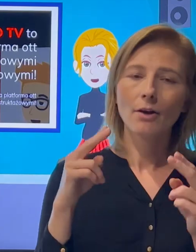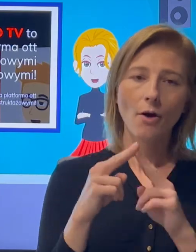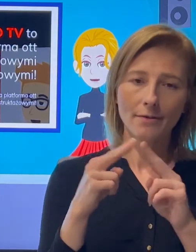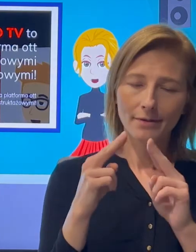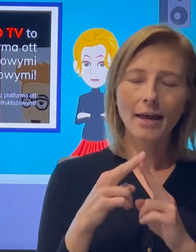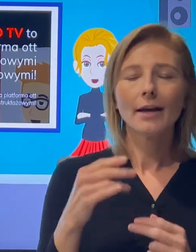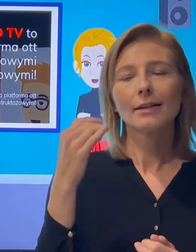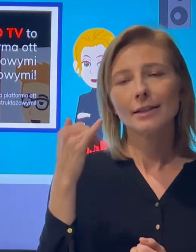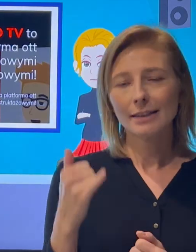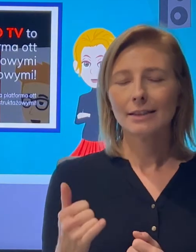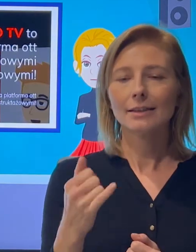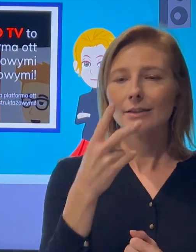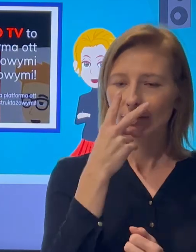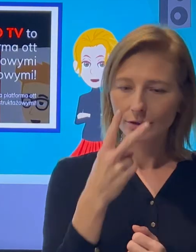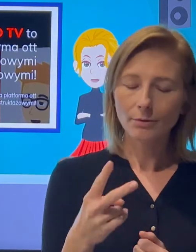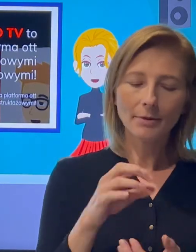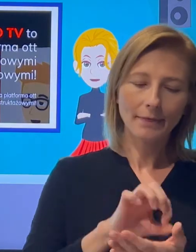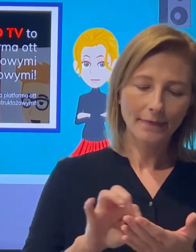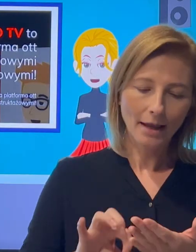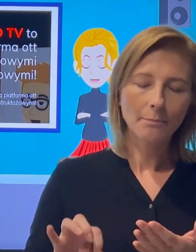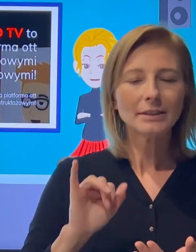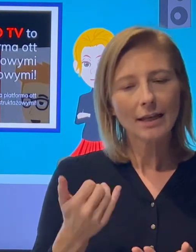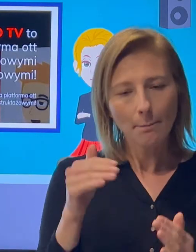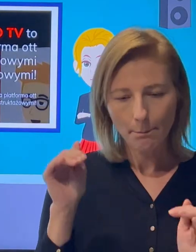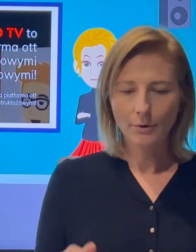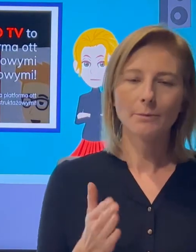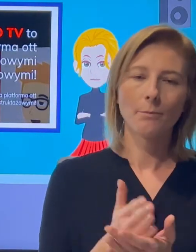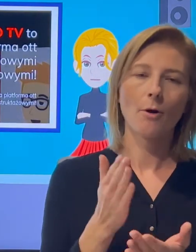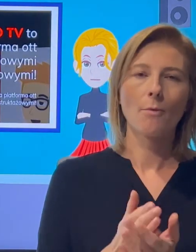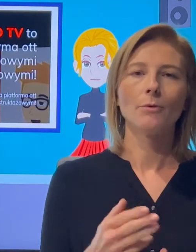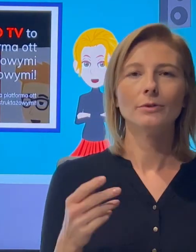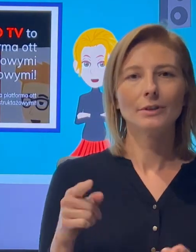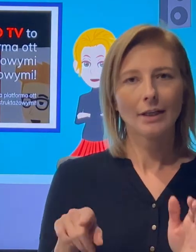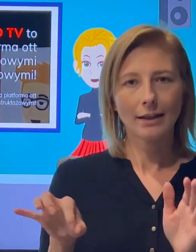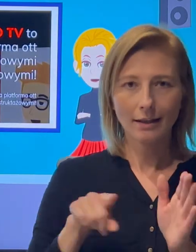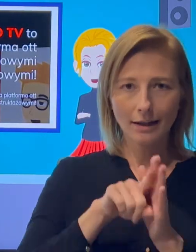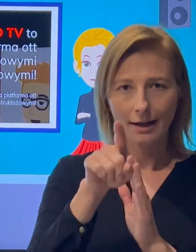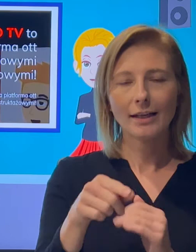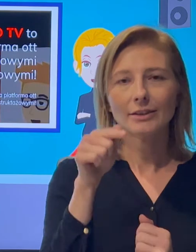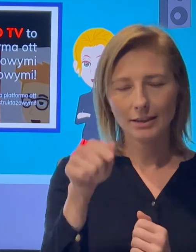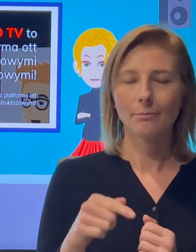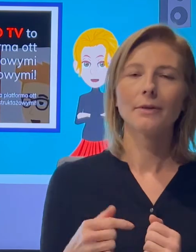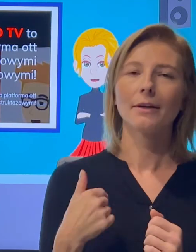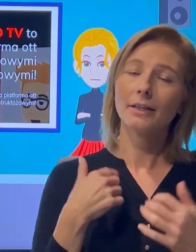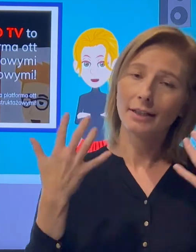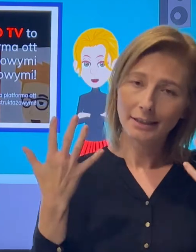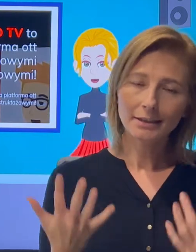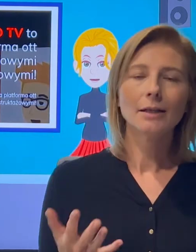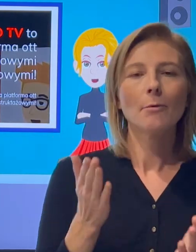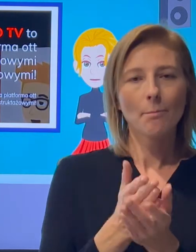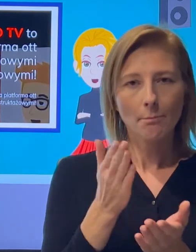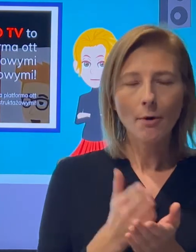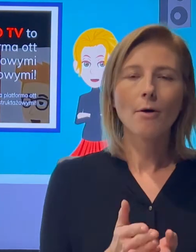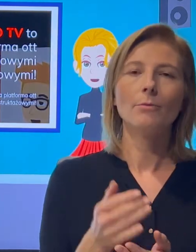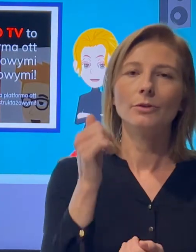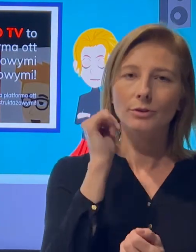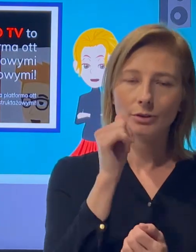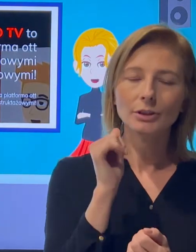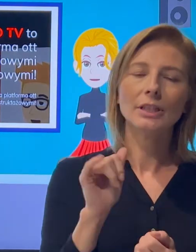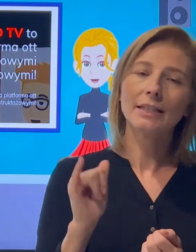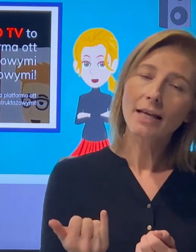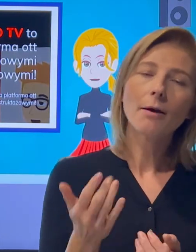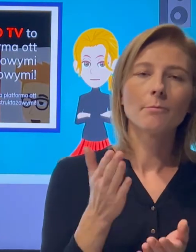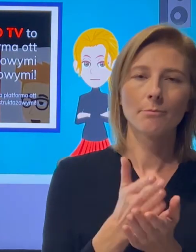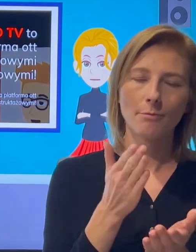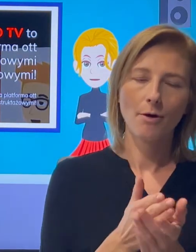Twoim zdaniem powinniśmy omówić w naszych instruktażowych filmikach. Z chęcią pomożemy i będziemy starać się na bieżąco rozwijać naszą